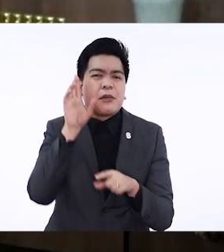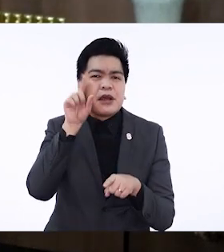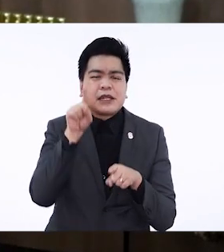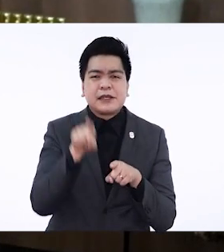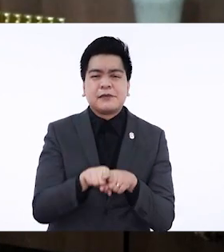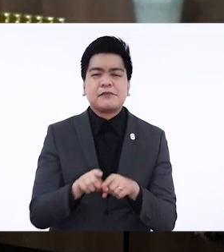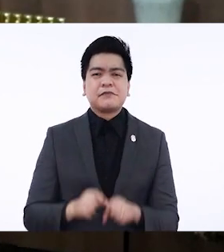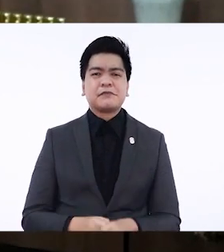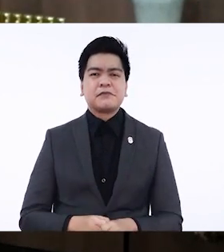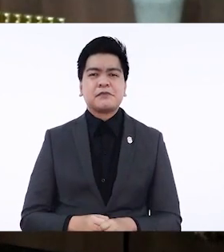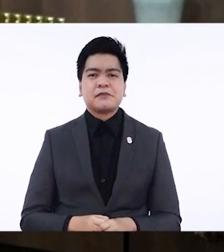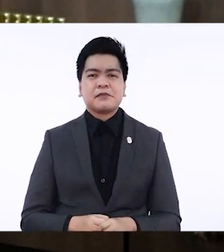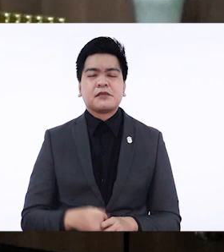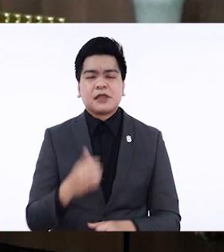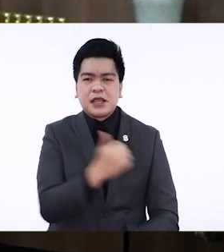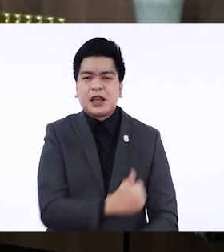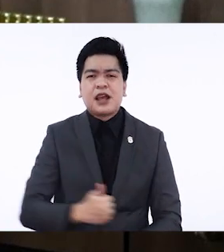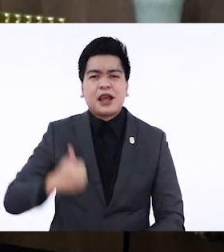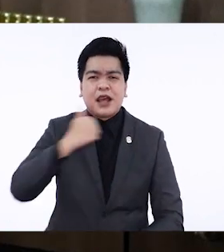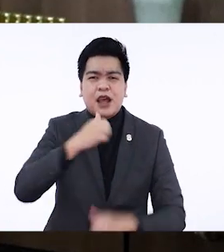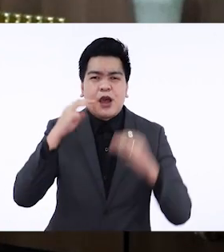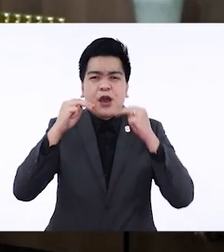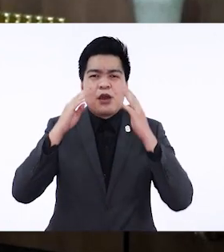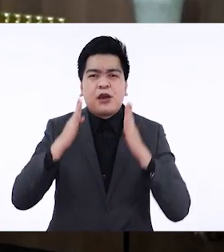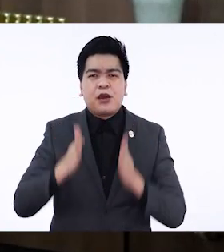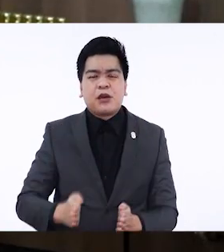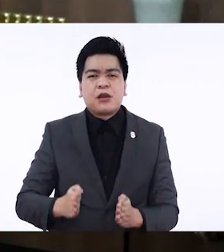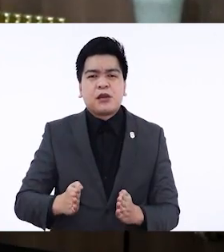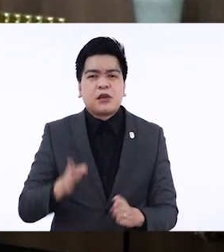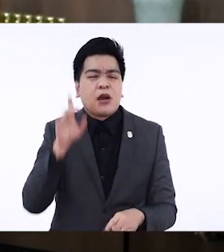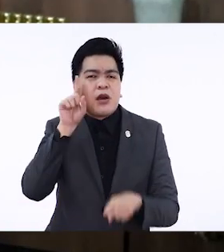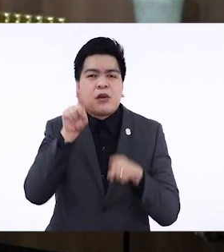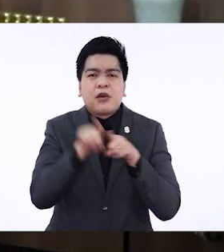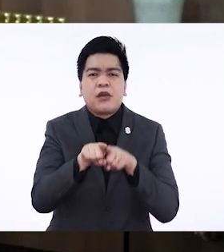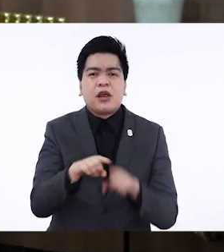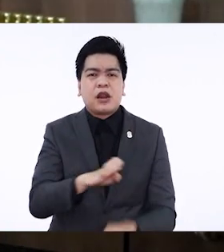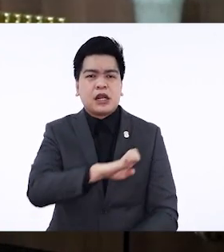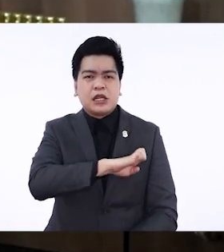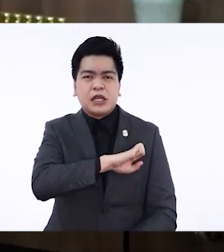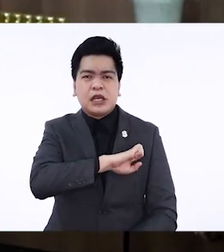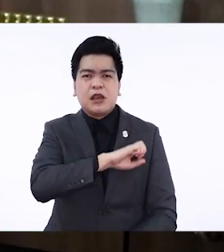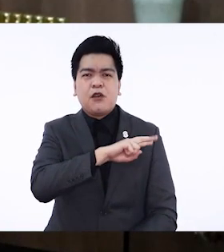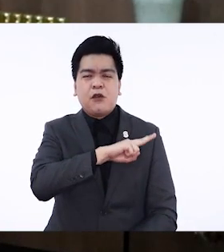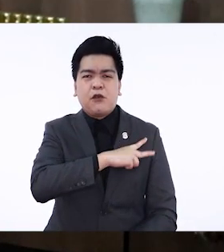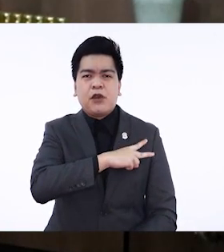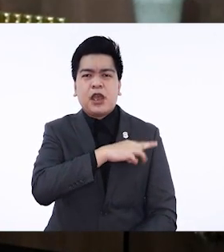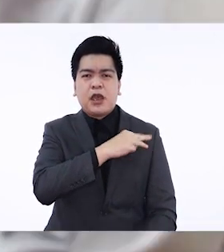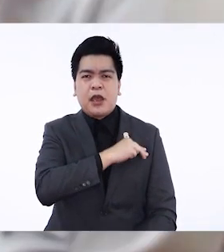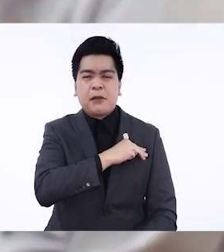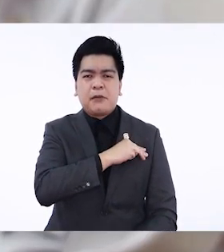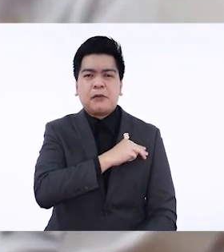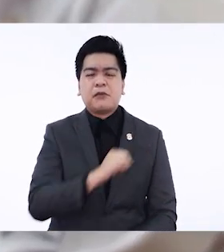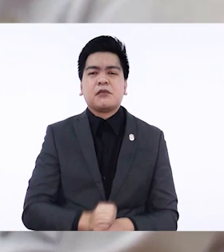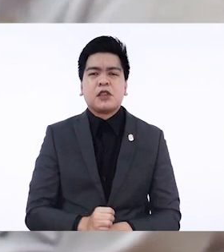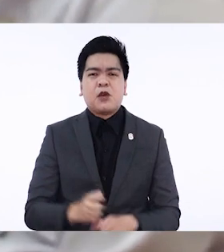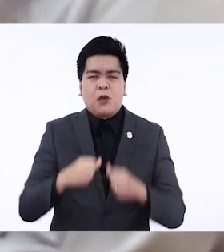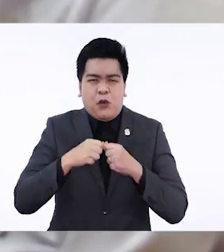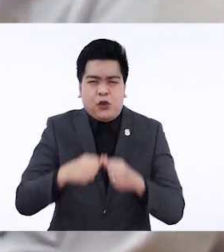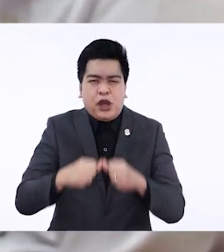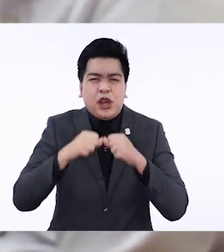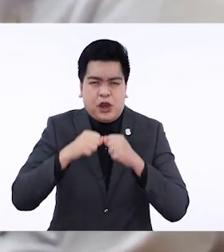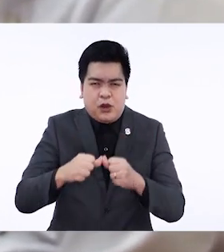na kapatid, ang tagapamahalang pangkalahatan, ang kapatid na Eduardo V. Manalo, na walang